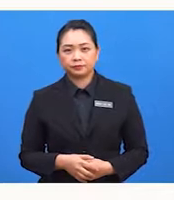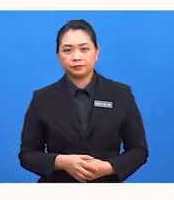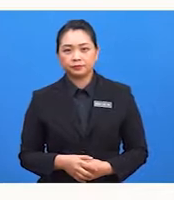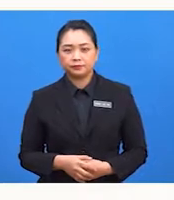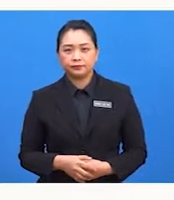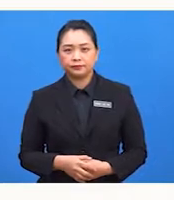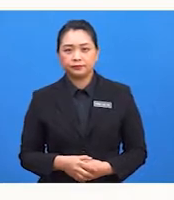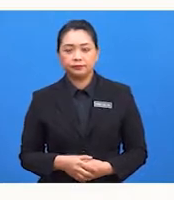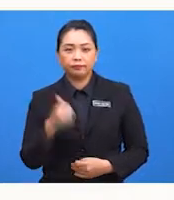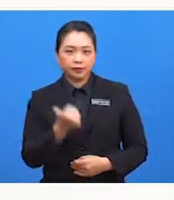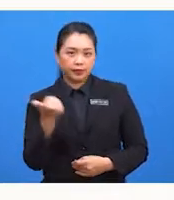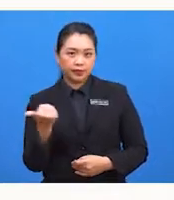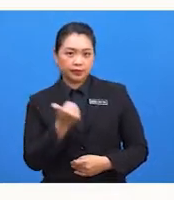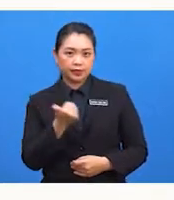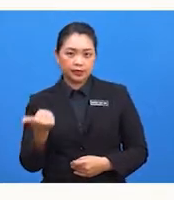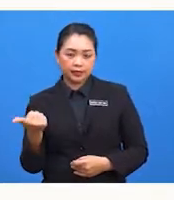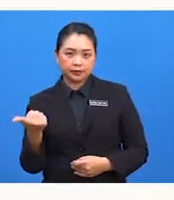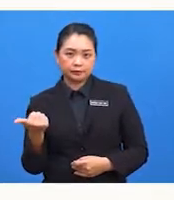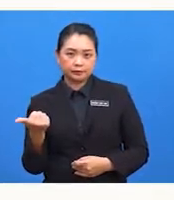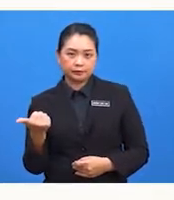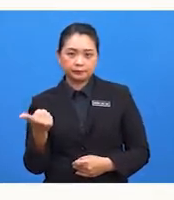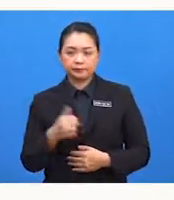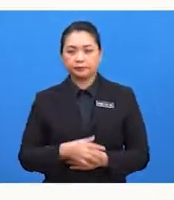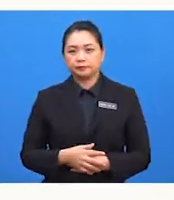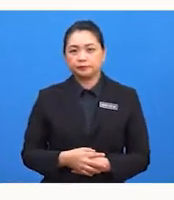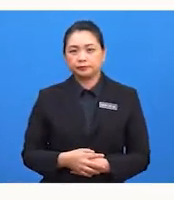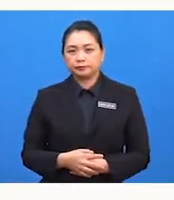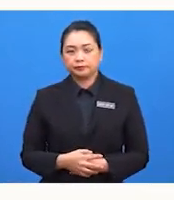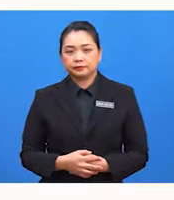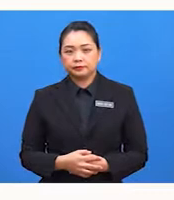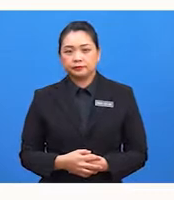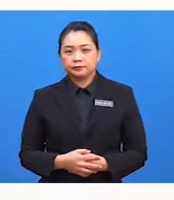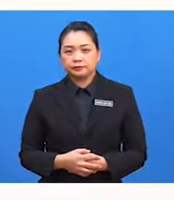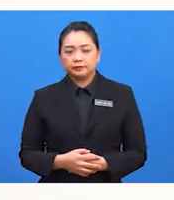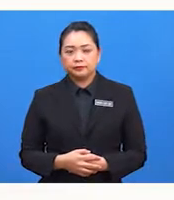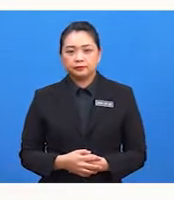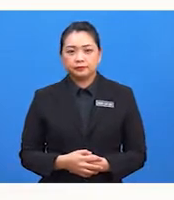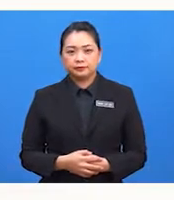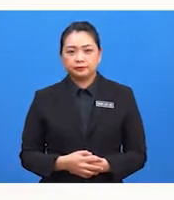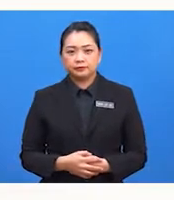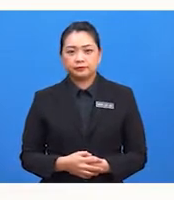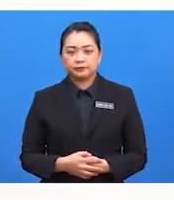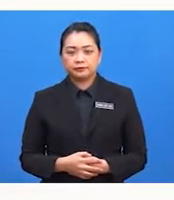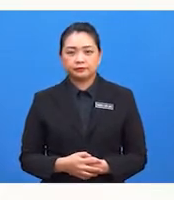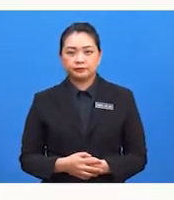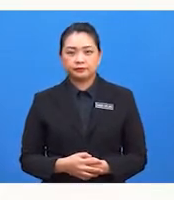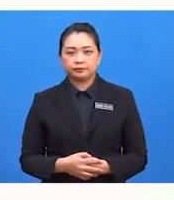Antara drawing tools yang sering digunakan dalam lukisan ilustrasi adalah